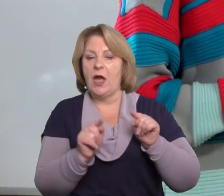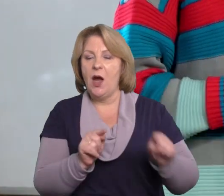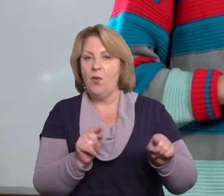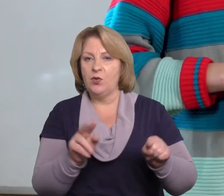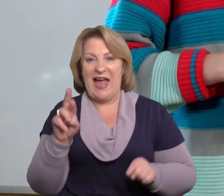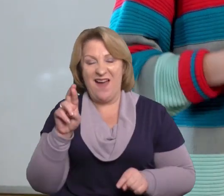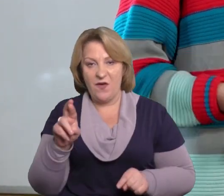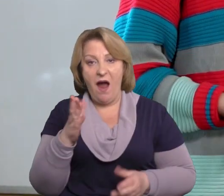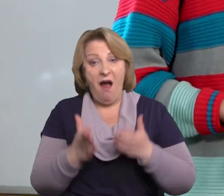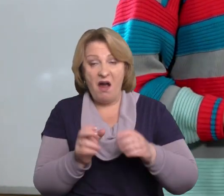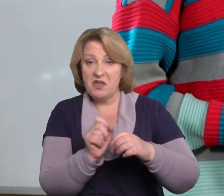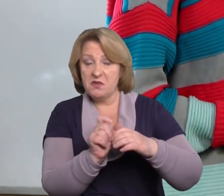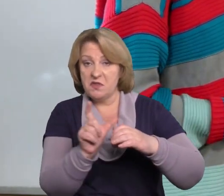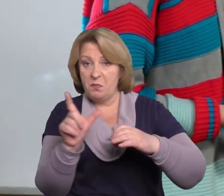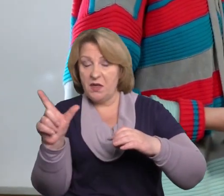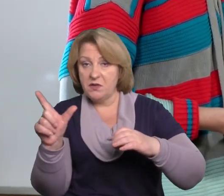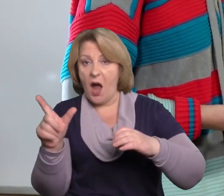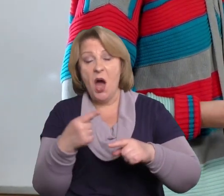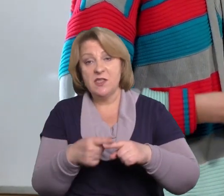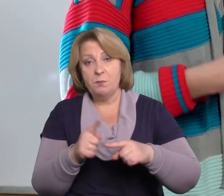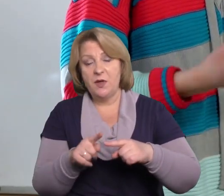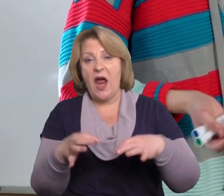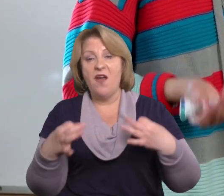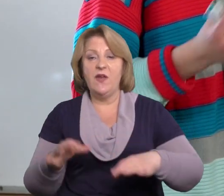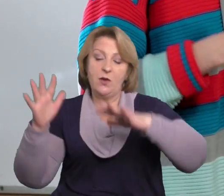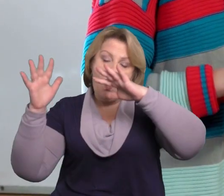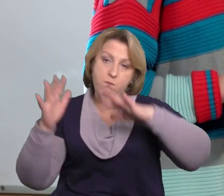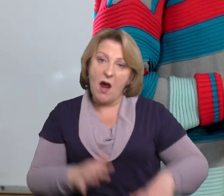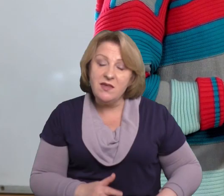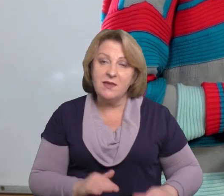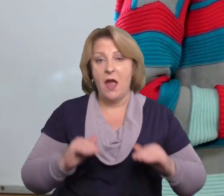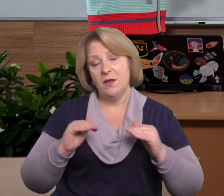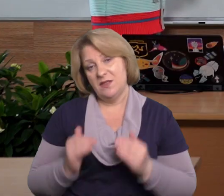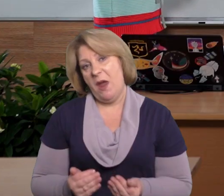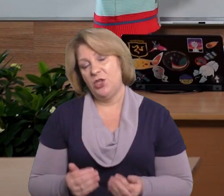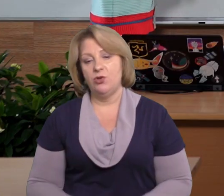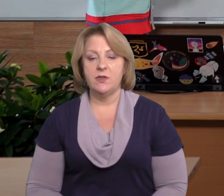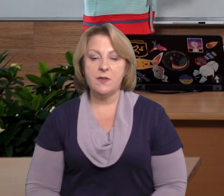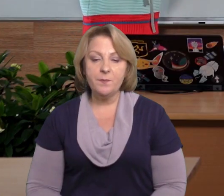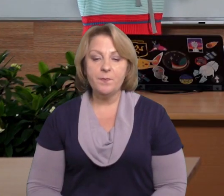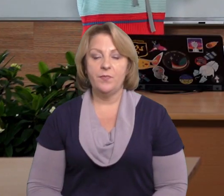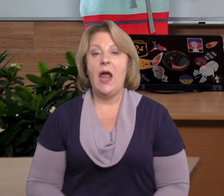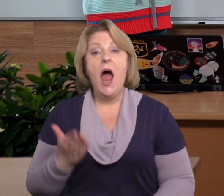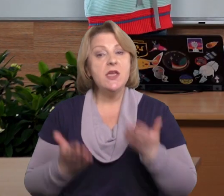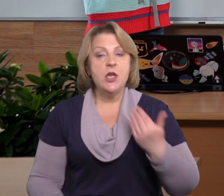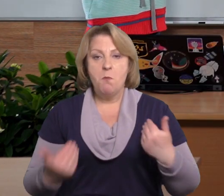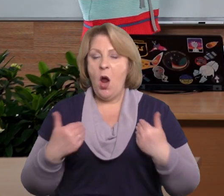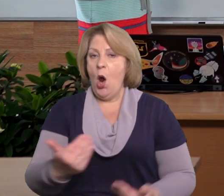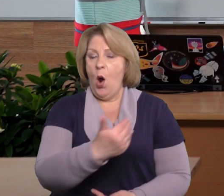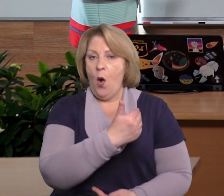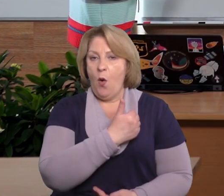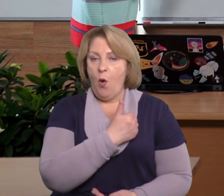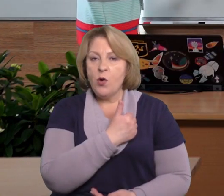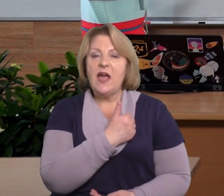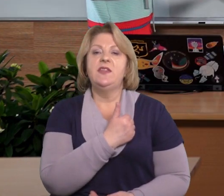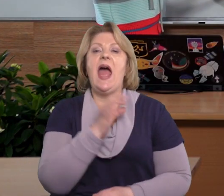А якщо ця величина збільшується, то прискорення вільного падіння, відповідно, зменшується. А саме, якщо ми хочемо